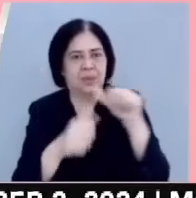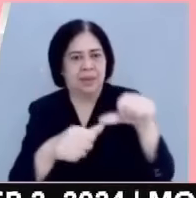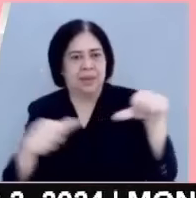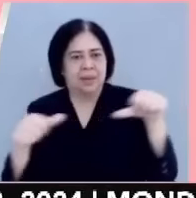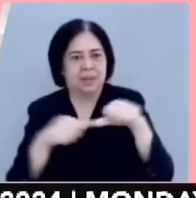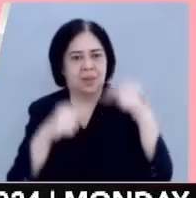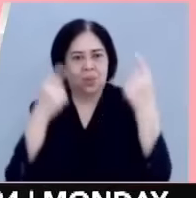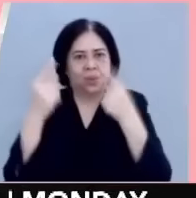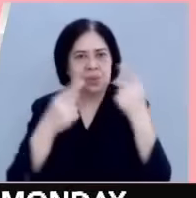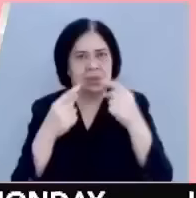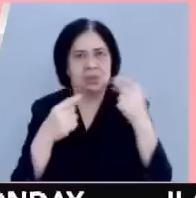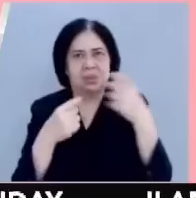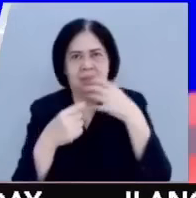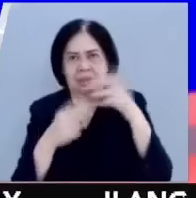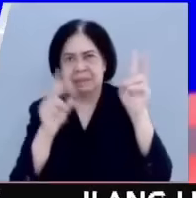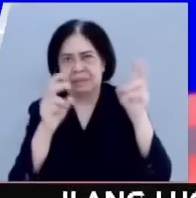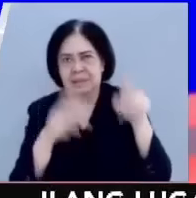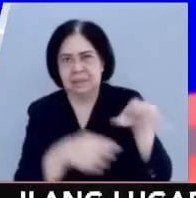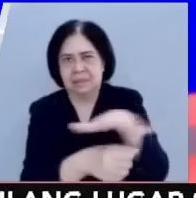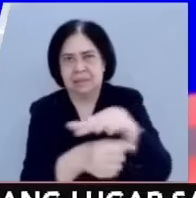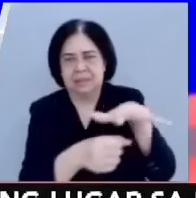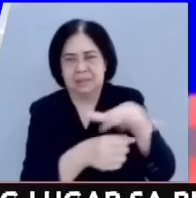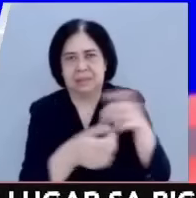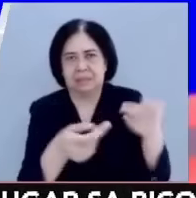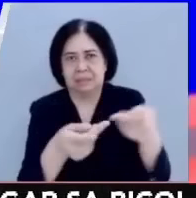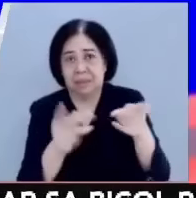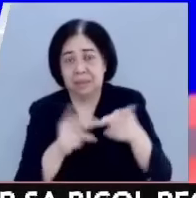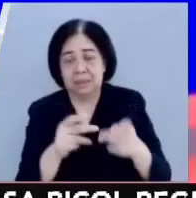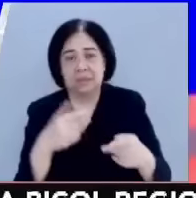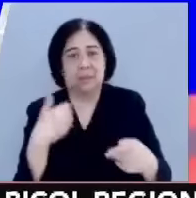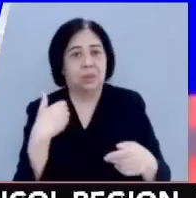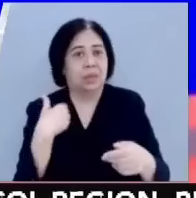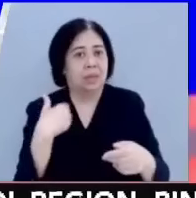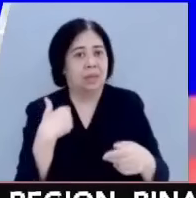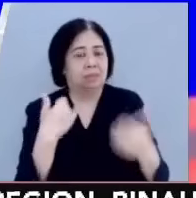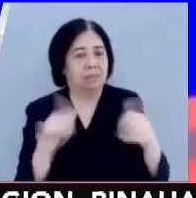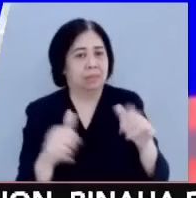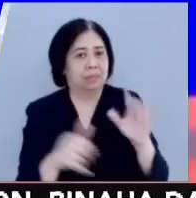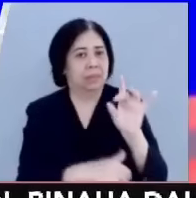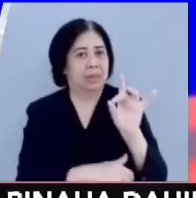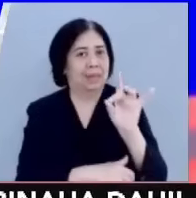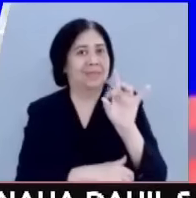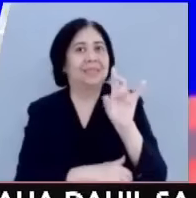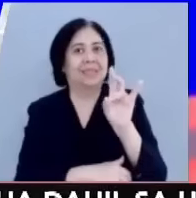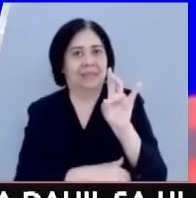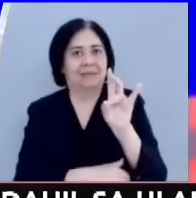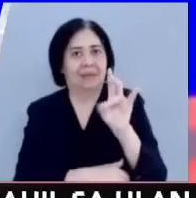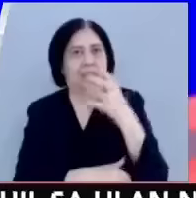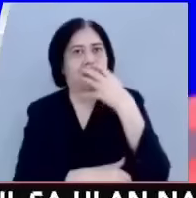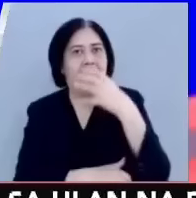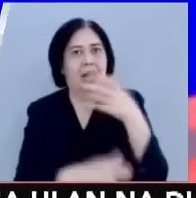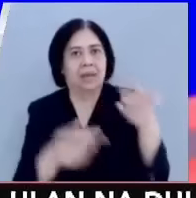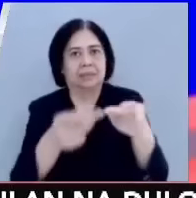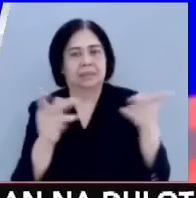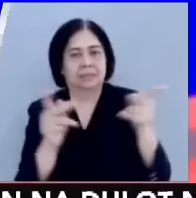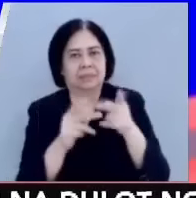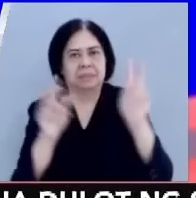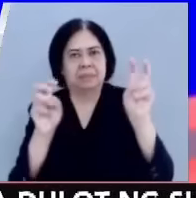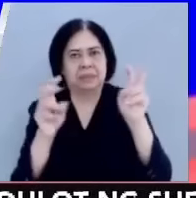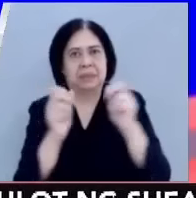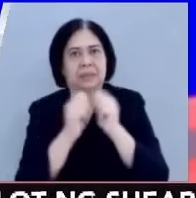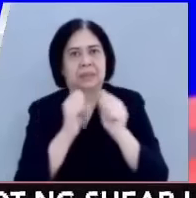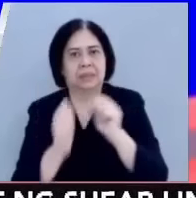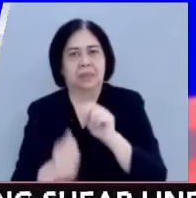tawagin meron tayo um 37 37 hot swats 28 nasa barm